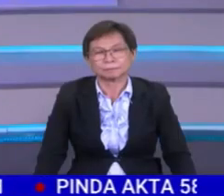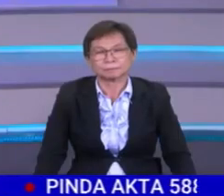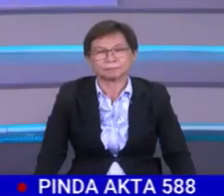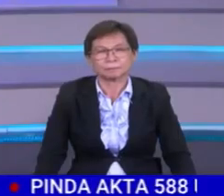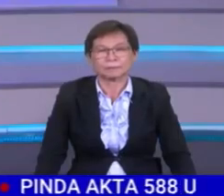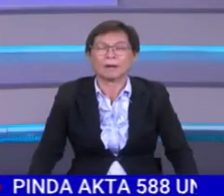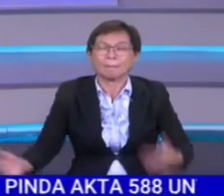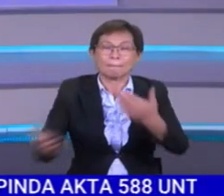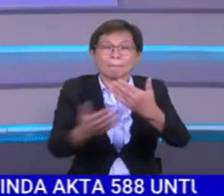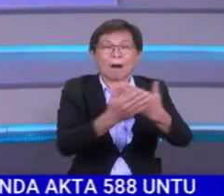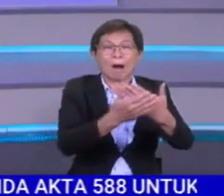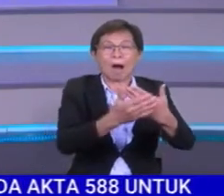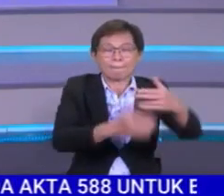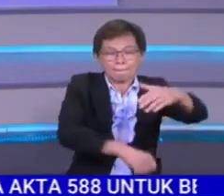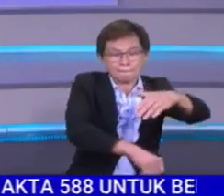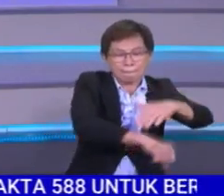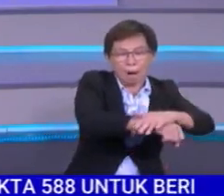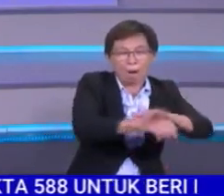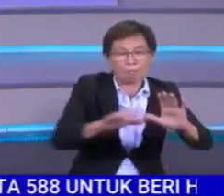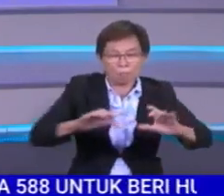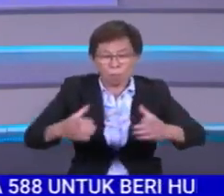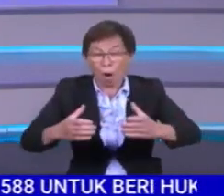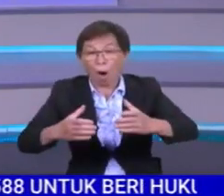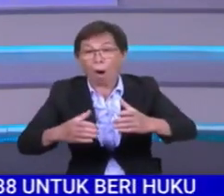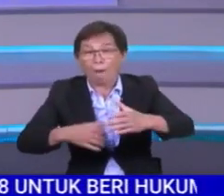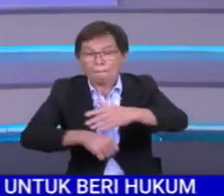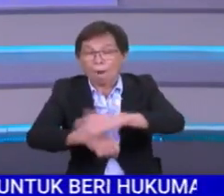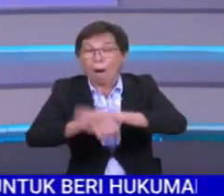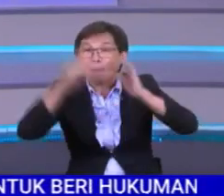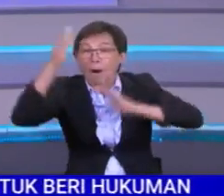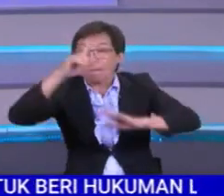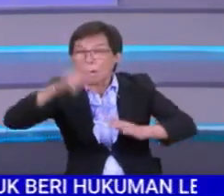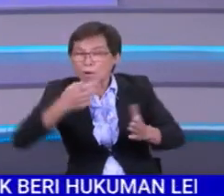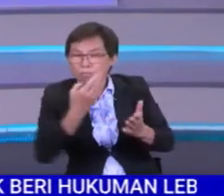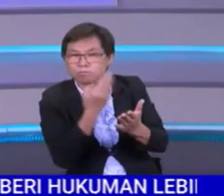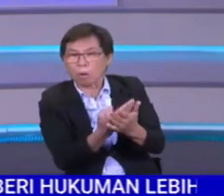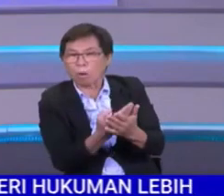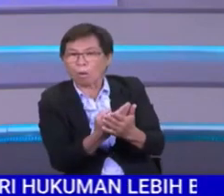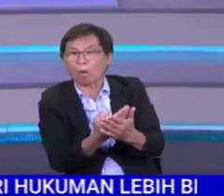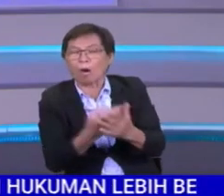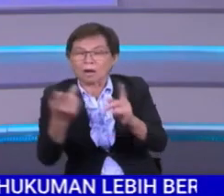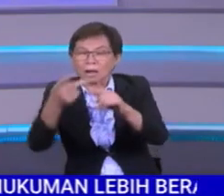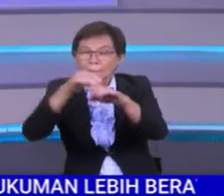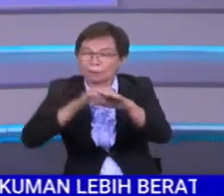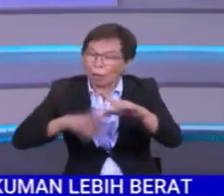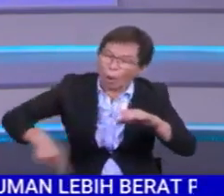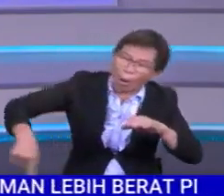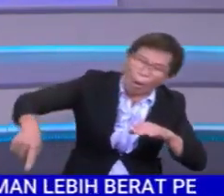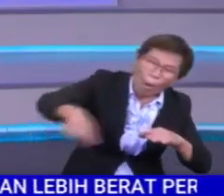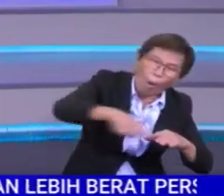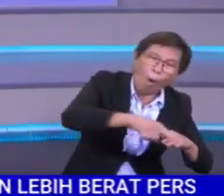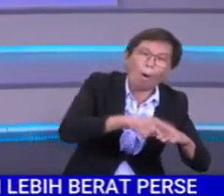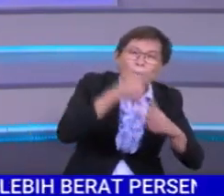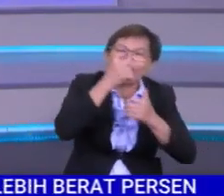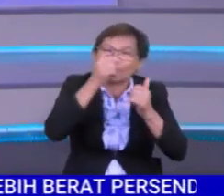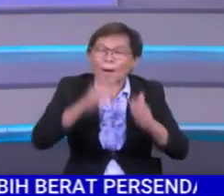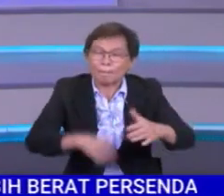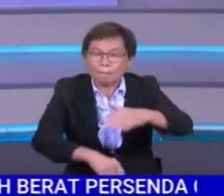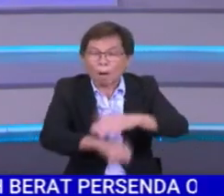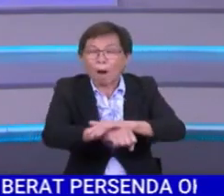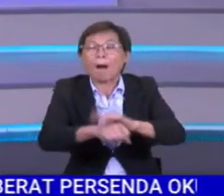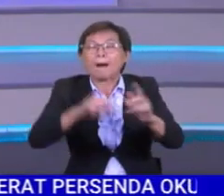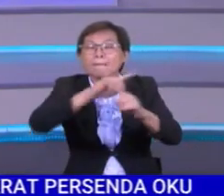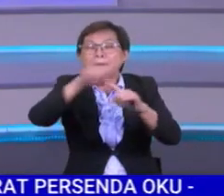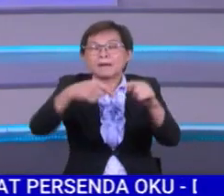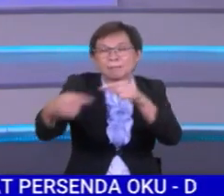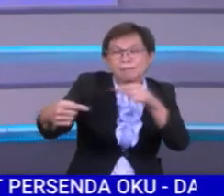Kita balik ke sukan bola sepak. Skuad Harimau Malaya perlu membuktikan sesuatu kepada seluruh peminat bola sepak negara apabila turun beraksi